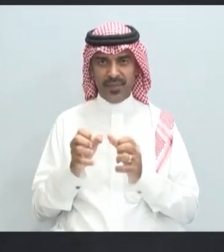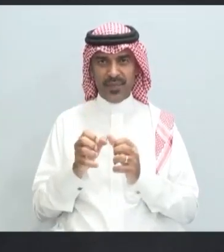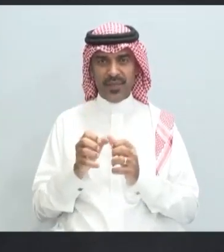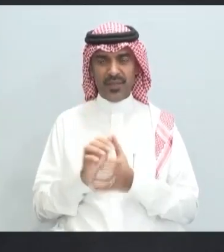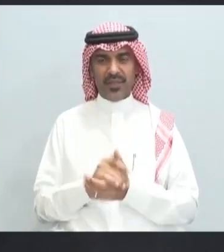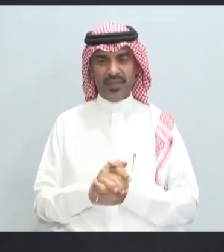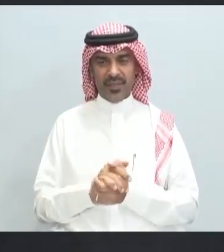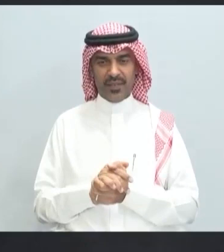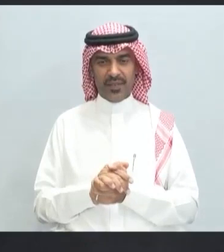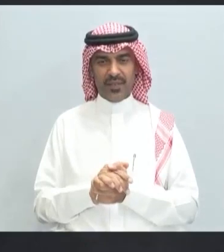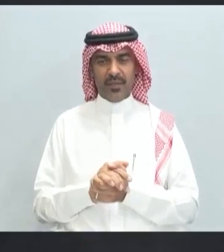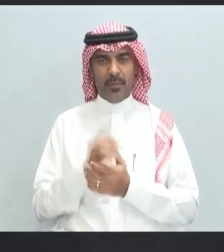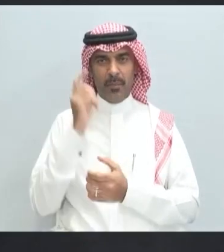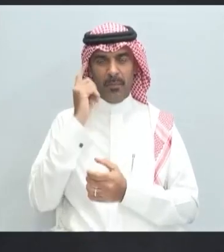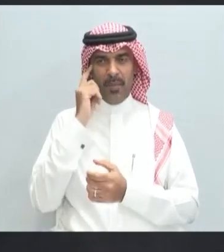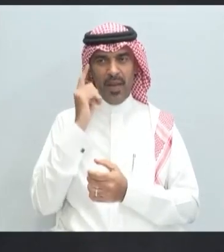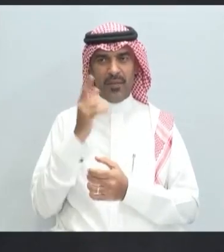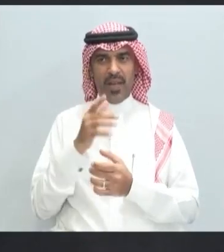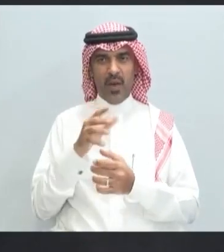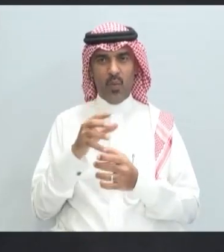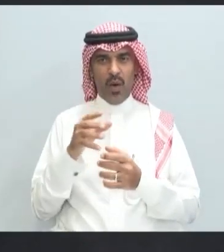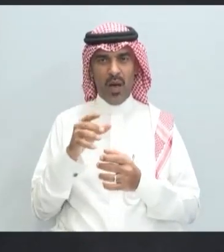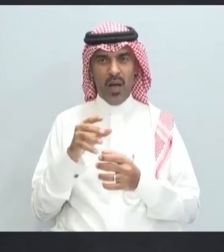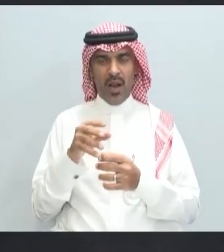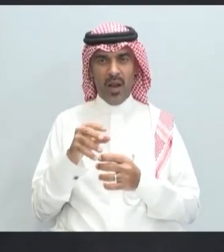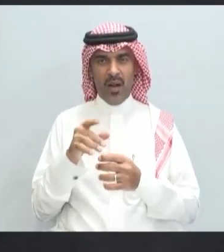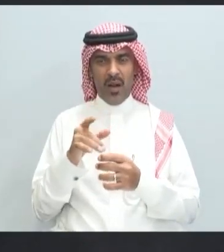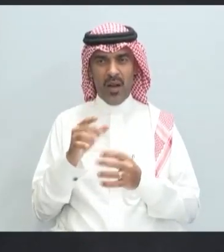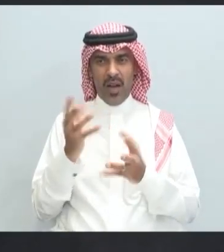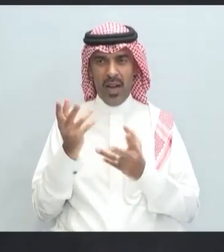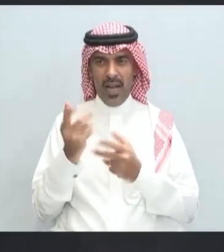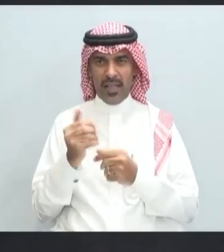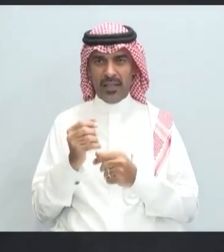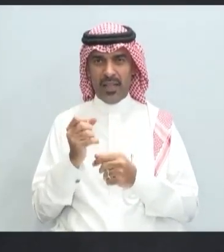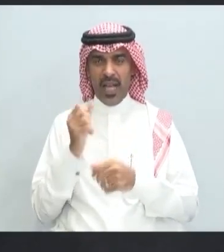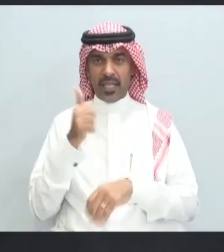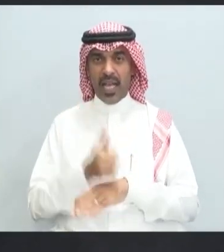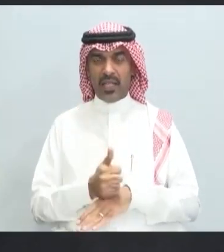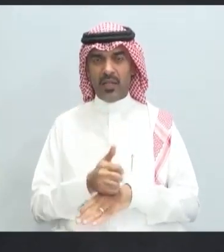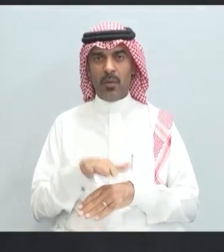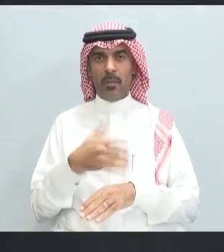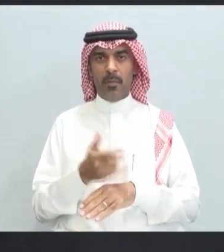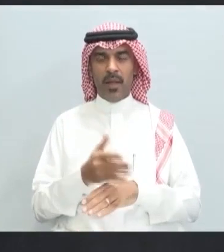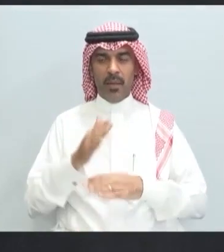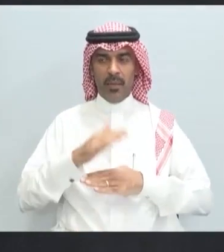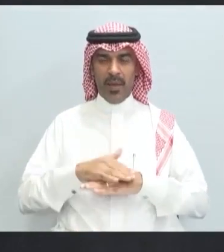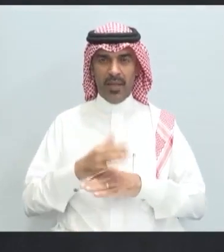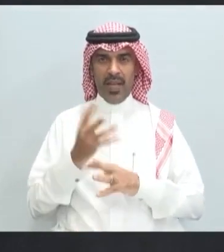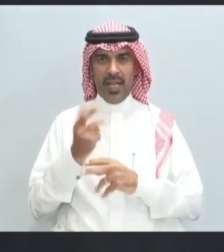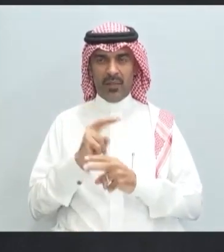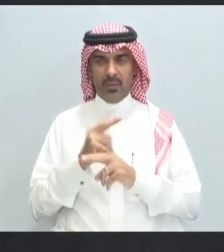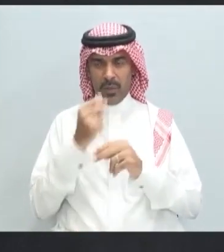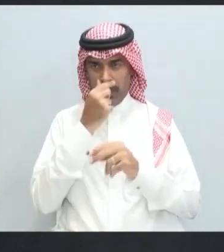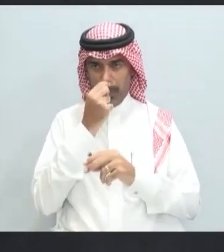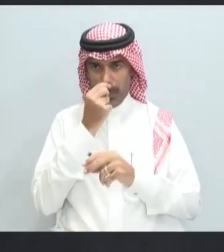العينه ومعرفتنا لتعريف الحادثه ومبدا العد الاساسي ثم اخذنا مبا العد المختلفه مثل مبدا